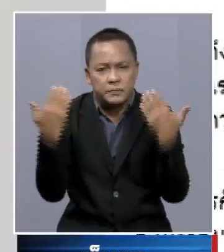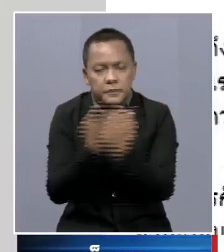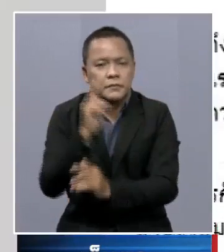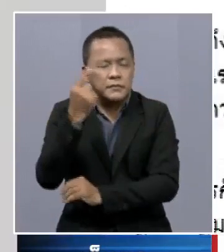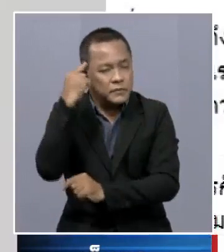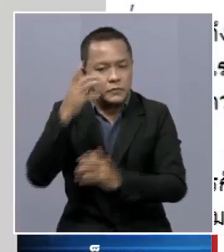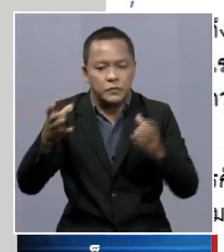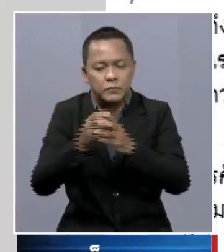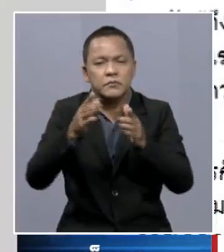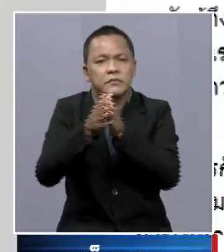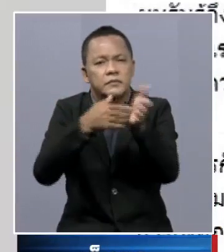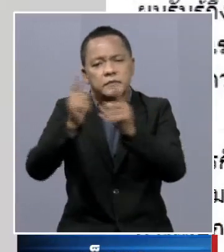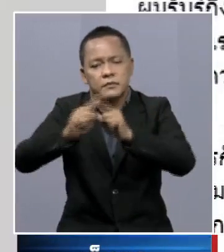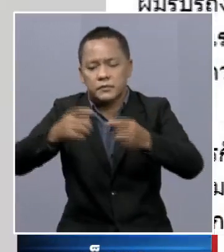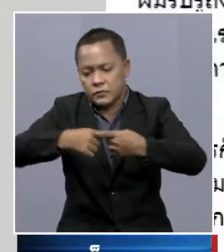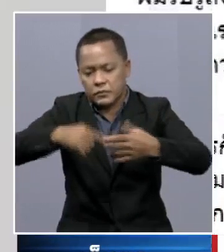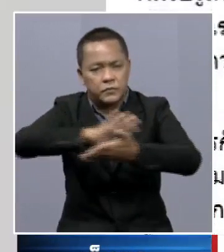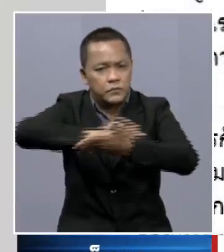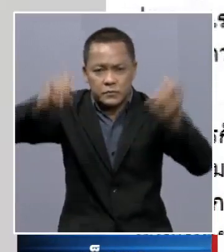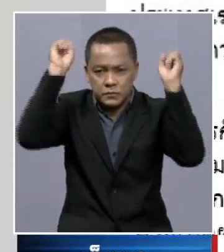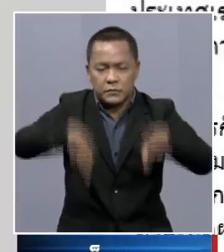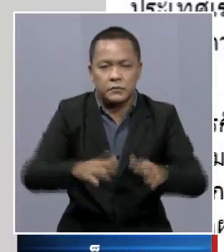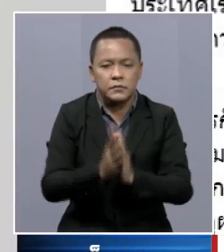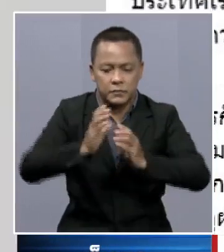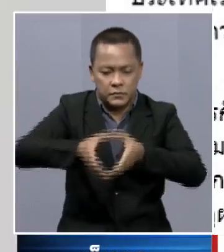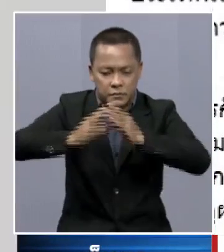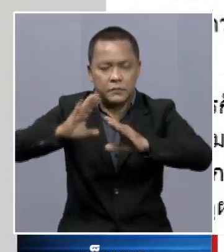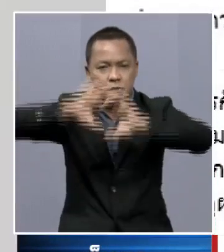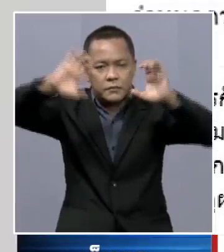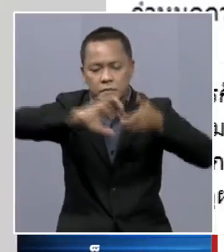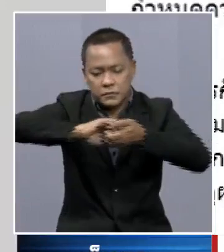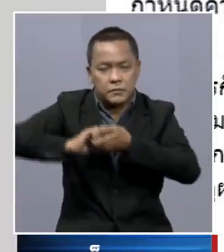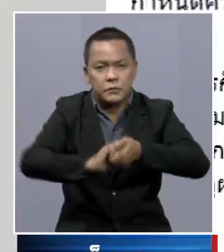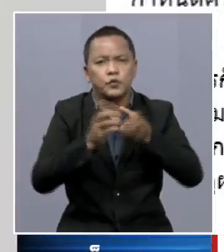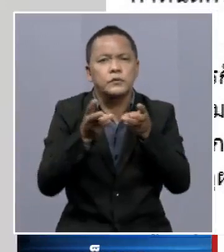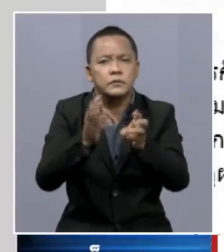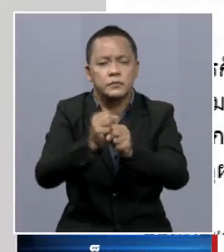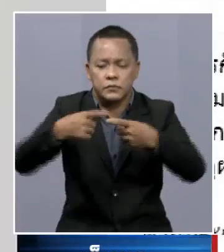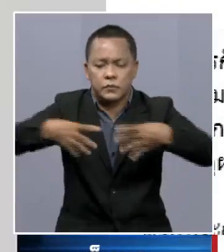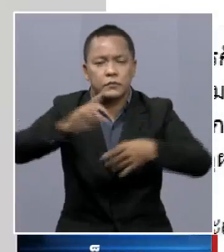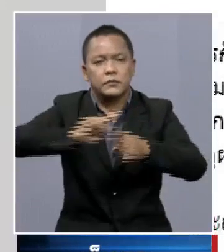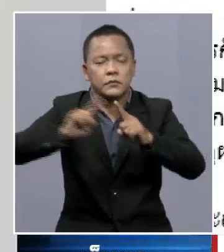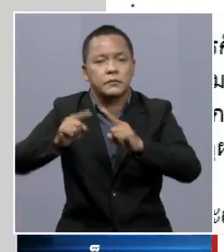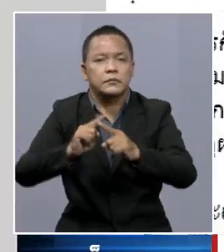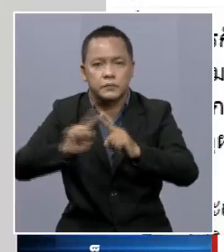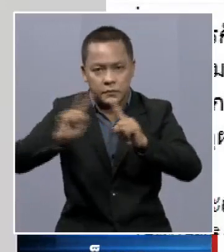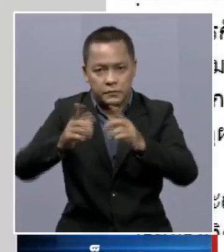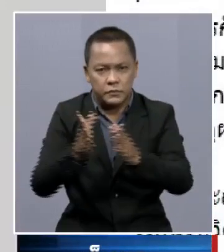KKKKKKKKKKKKKKKKKKKKKKKKKKKKK